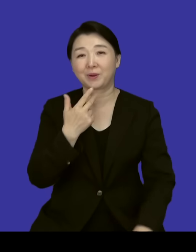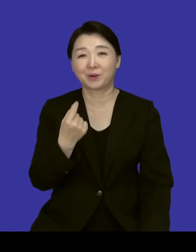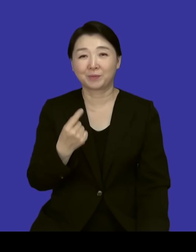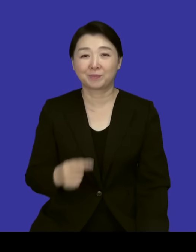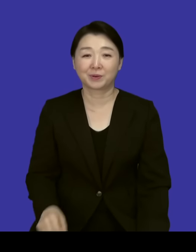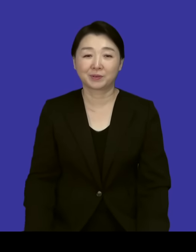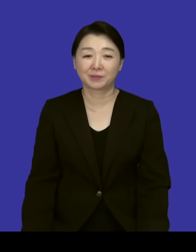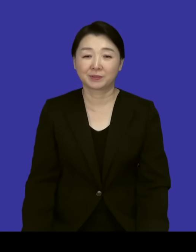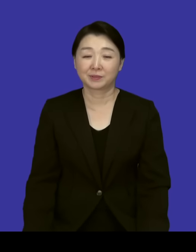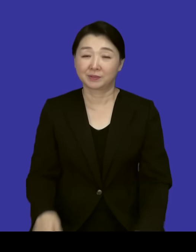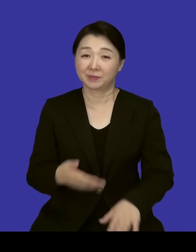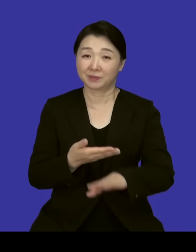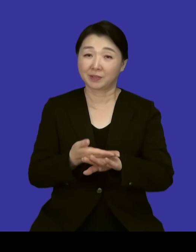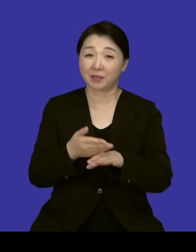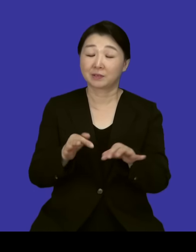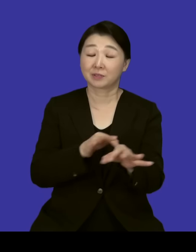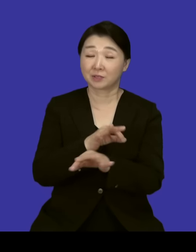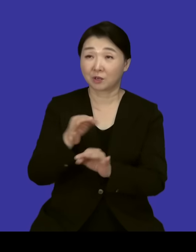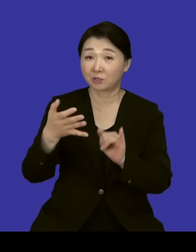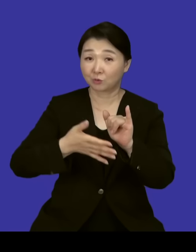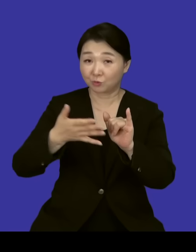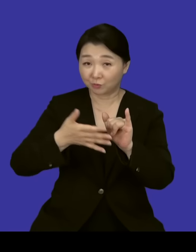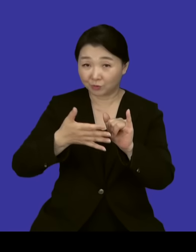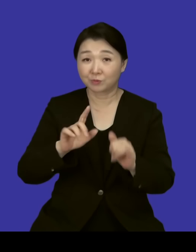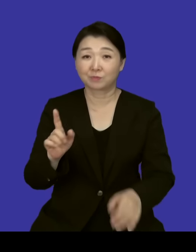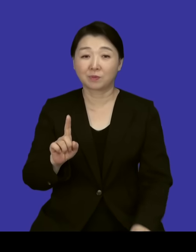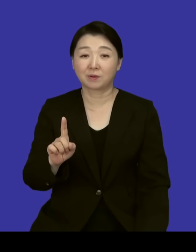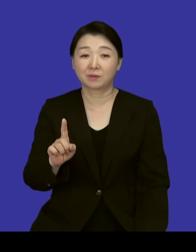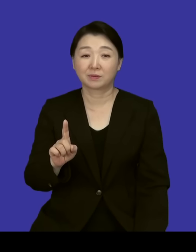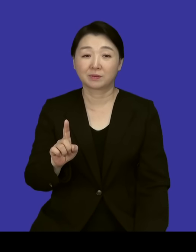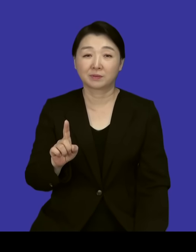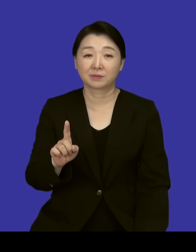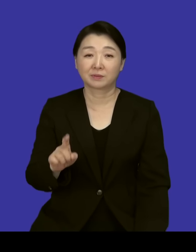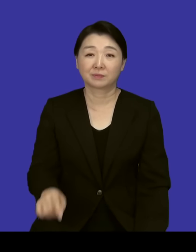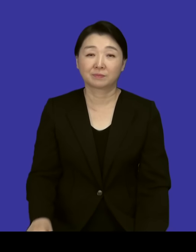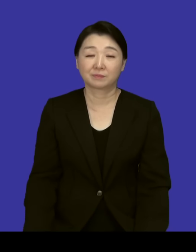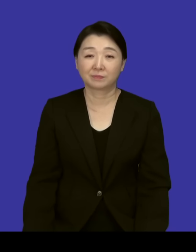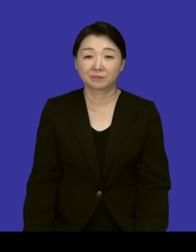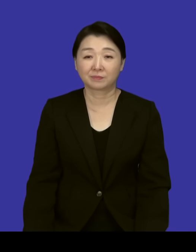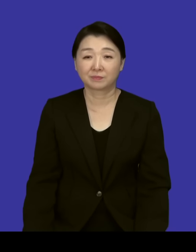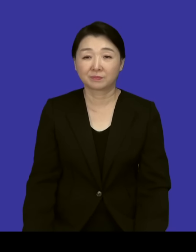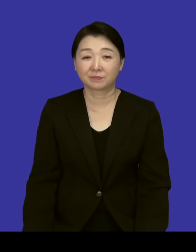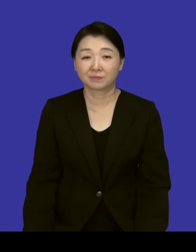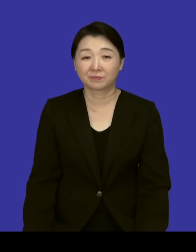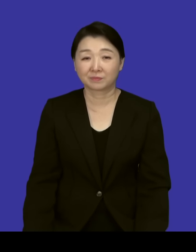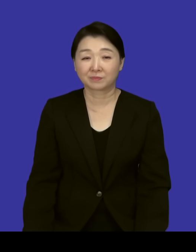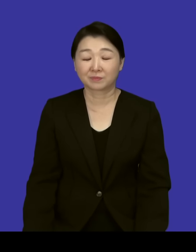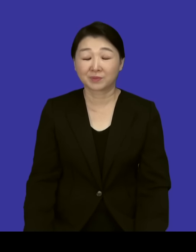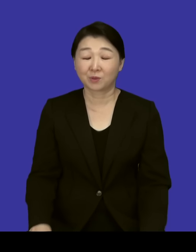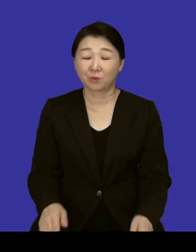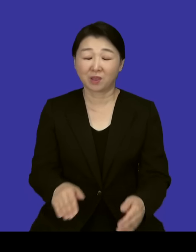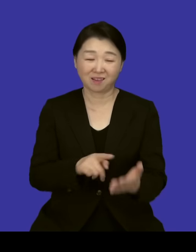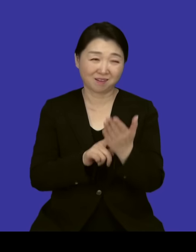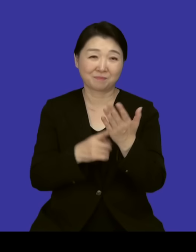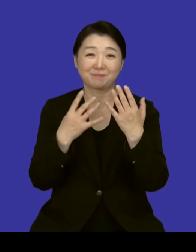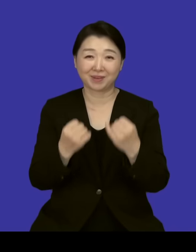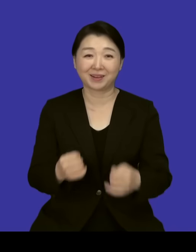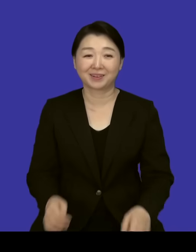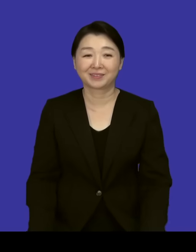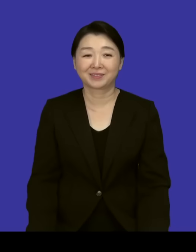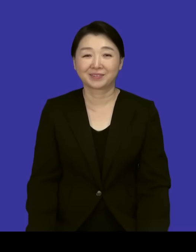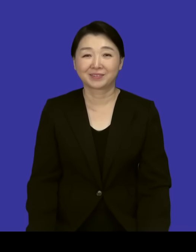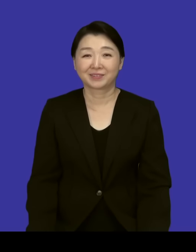예. 예, 다른 여러 경제 유튜브에서 경제 TV에서 네. 예 이제 뭐 시장에 대해서 네. 분석도 하시고 네. 다 나오신다 보면 돼요. 네. 아니 어떻게